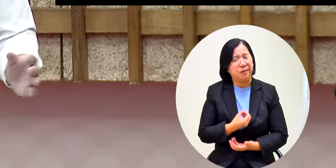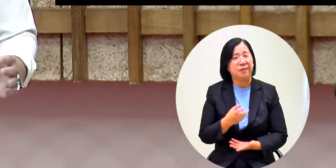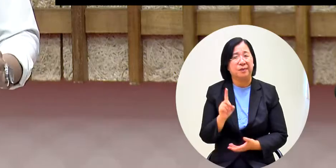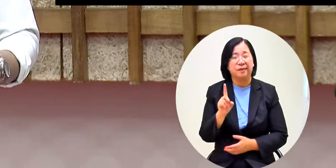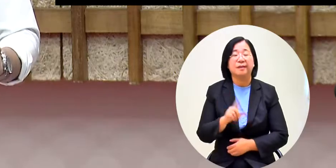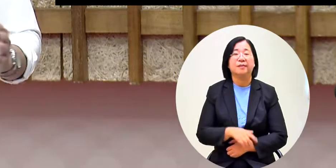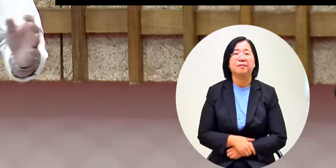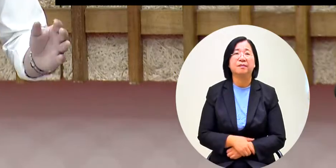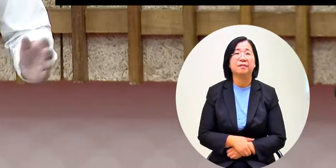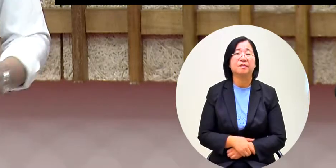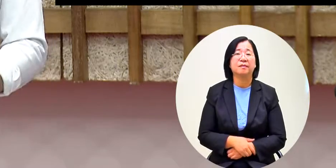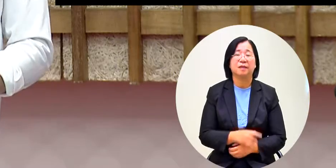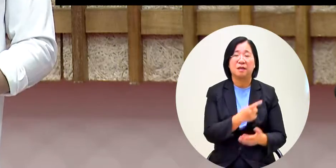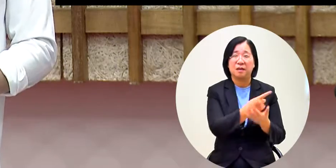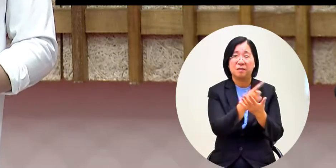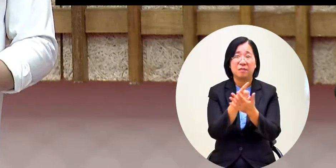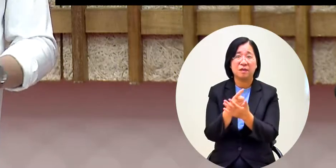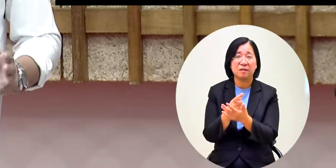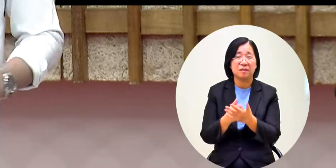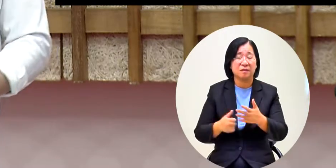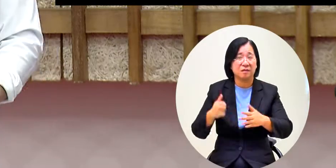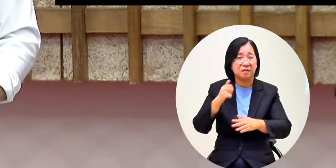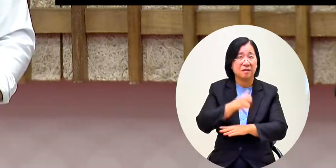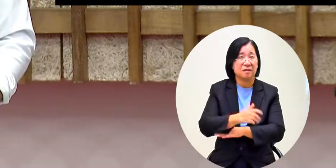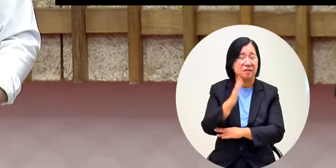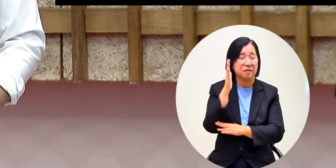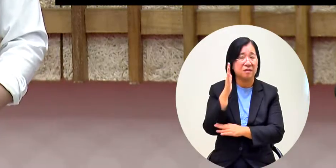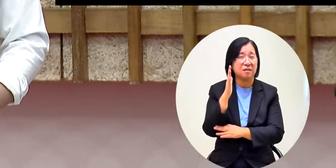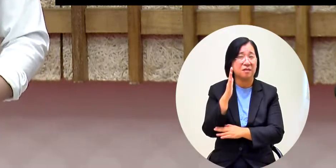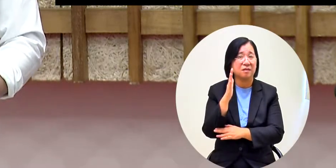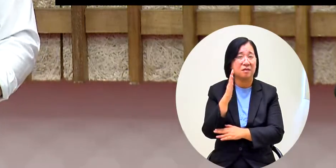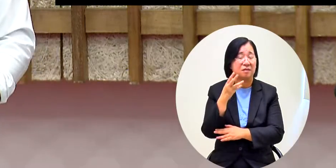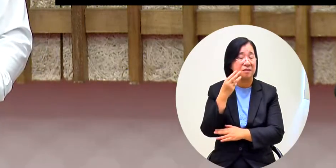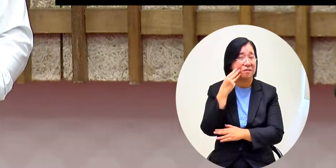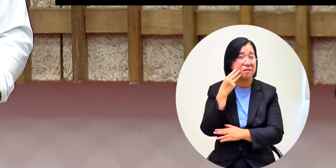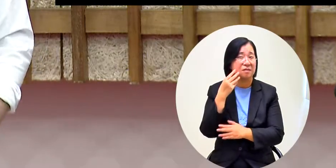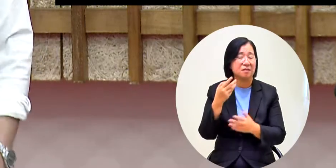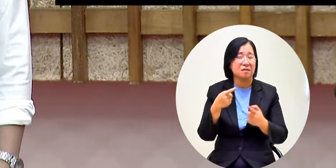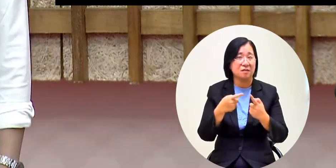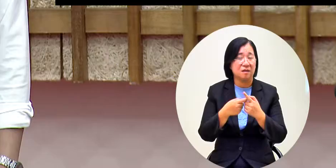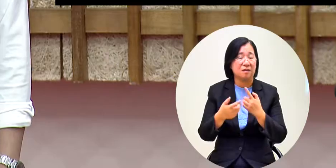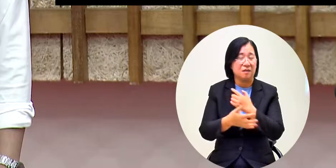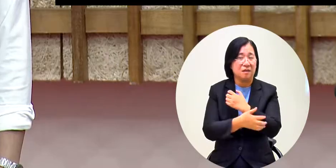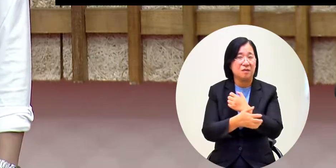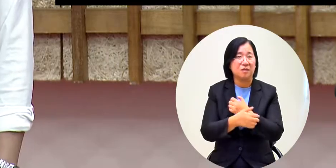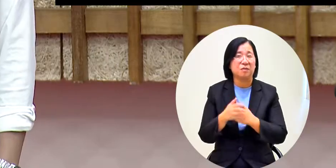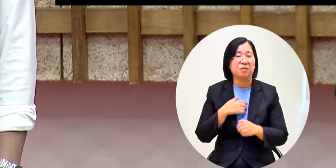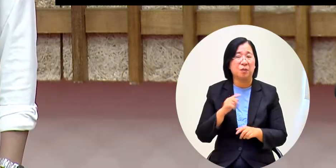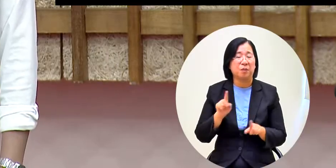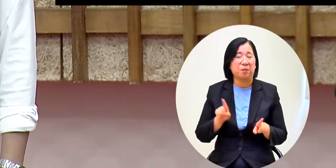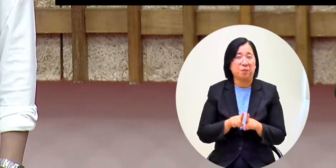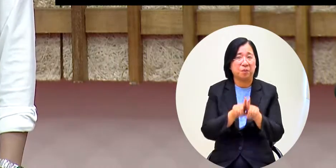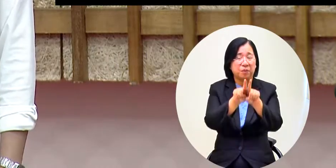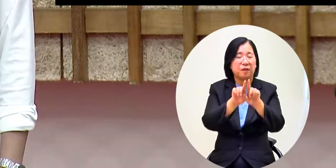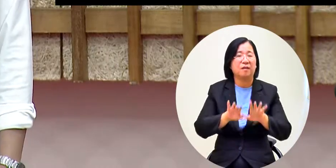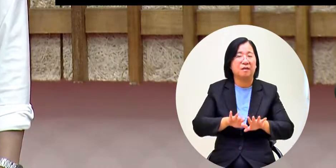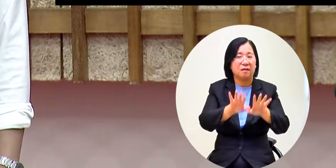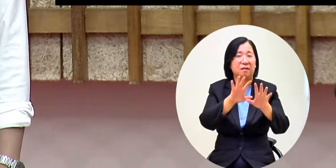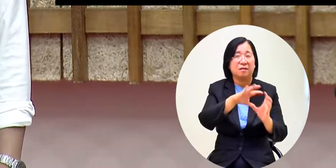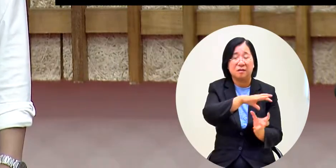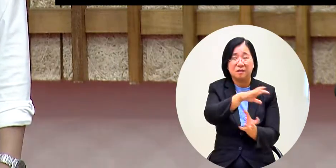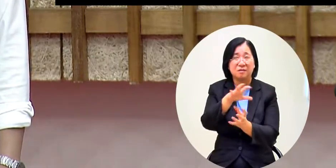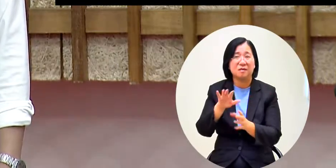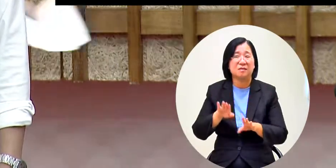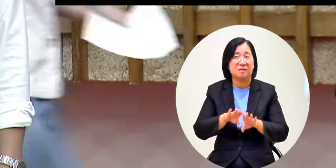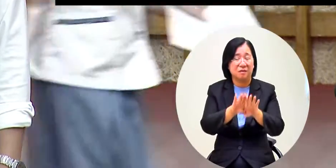个公职人员、政治人物都应该与时俱进，跟得上世界的脚步。现在的中